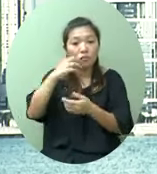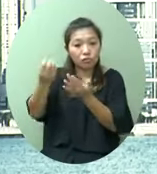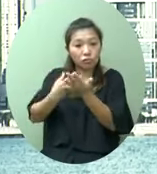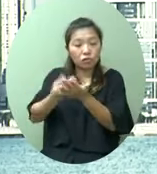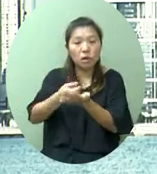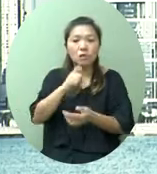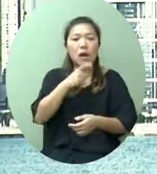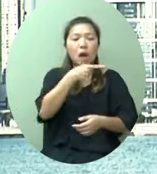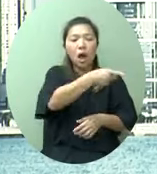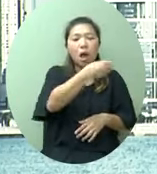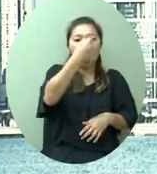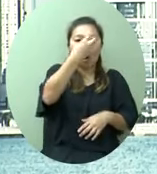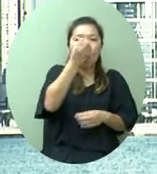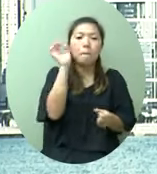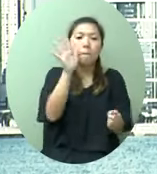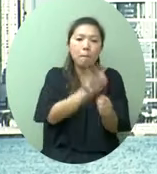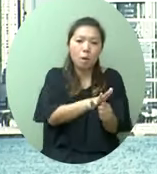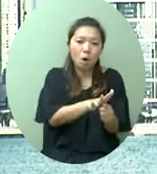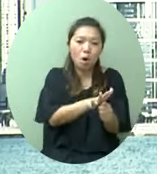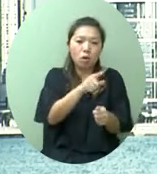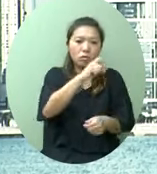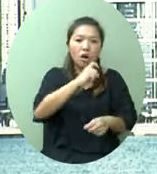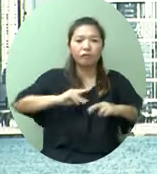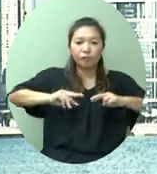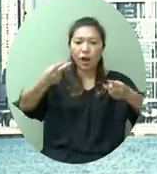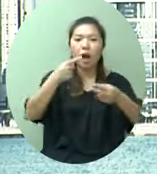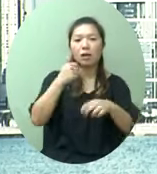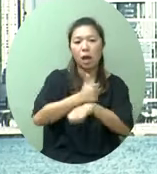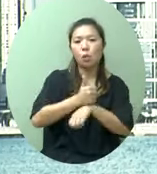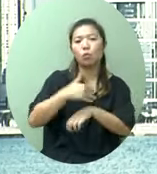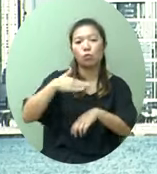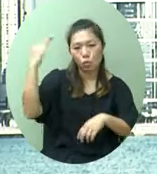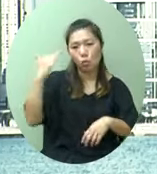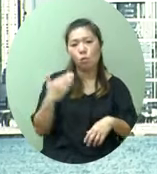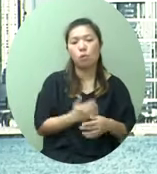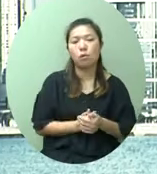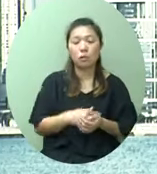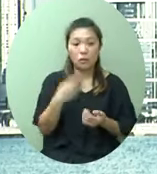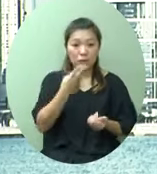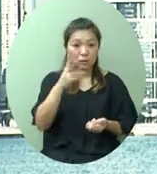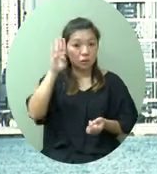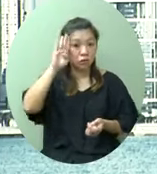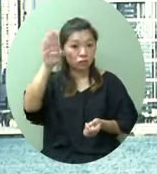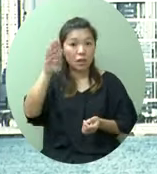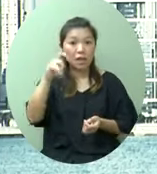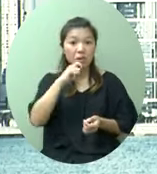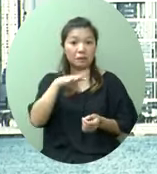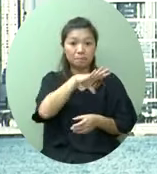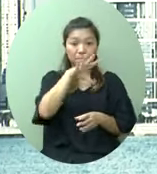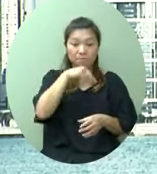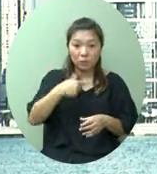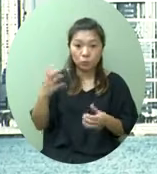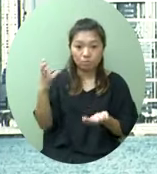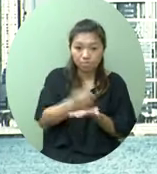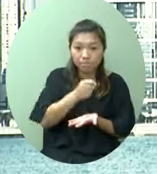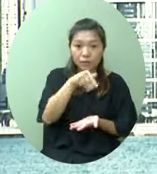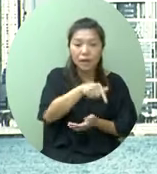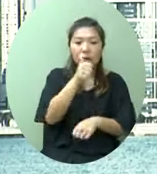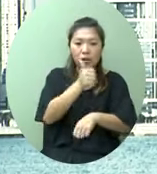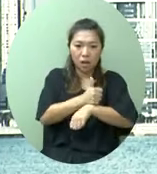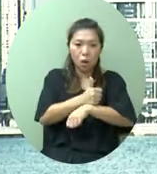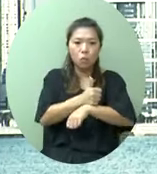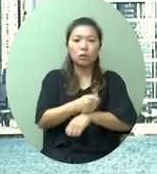無限嘅機遇。咁所以呢份施政報告咧，亦都希望係著眼呢啲未來同埋找緊呢啲機遇。我